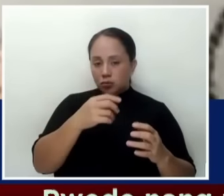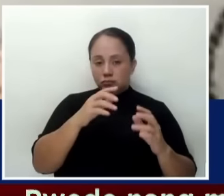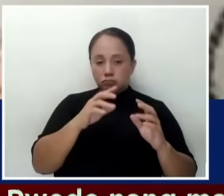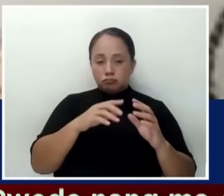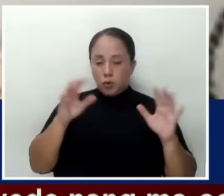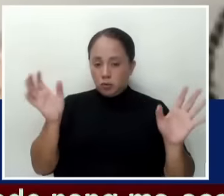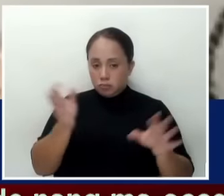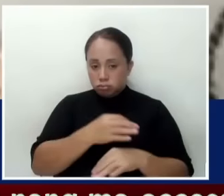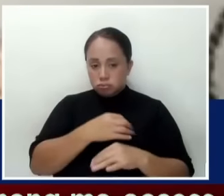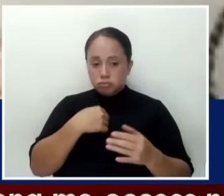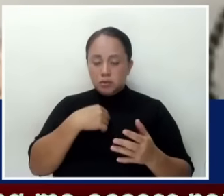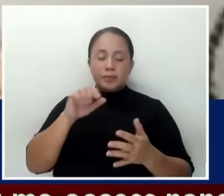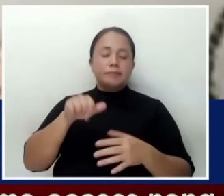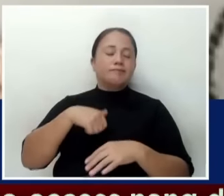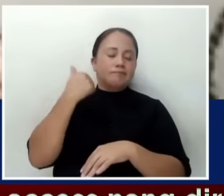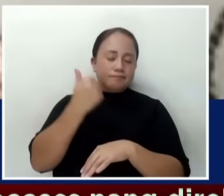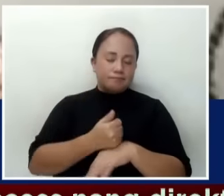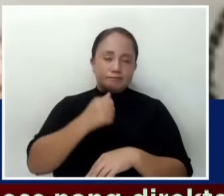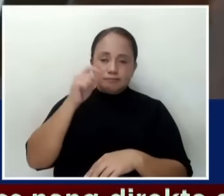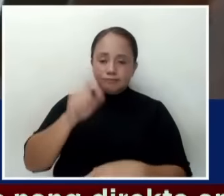naming ma-establish.